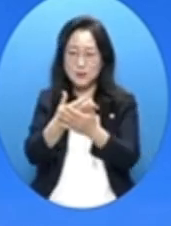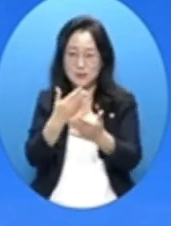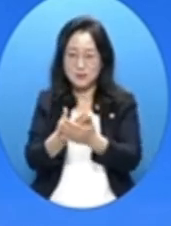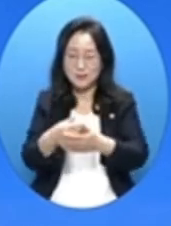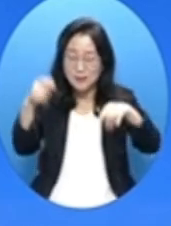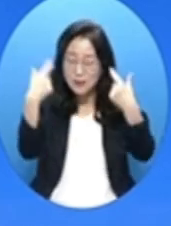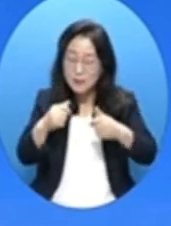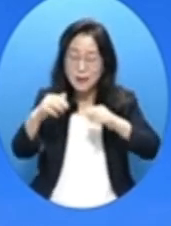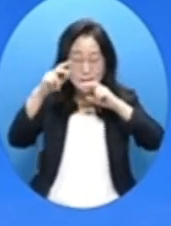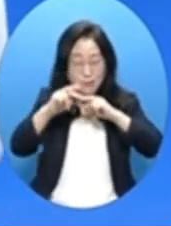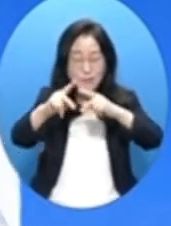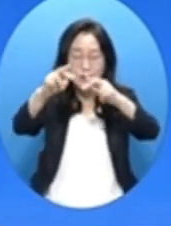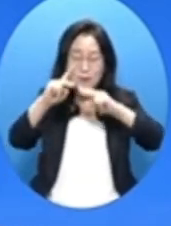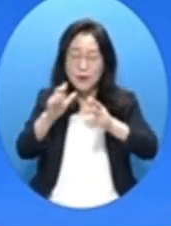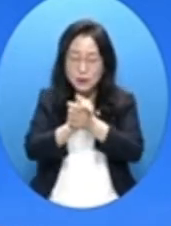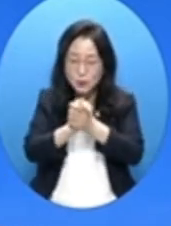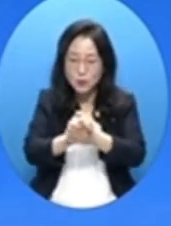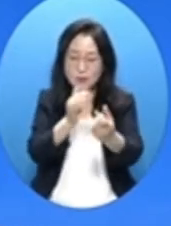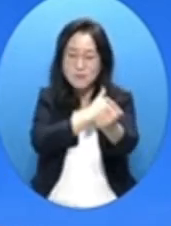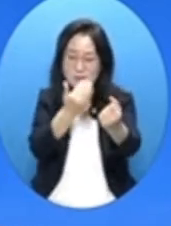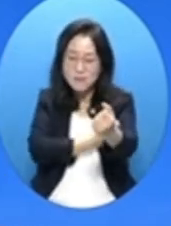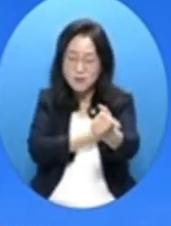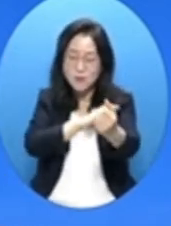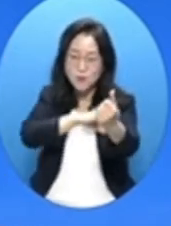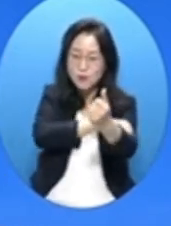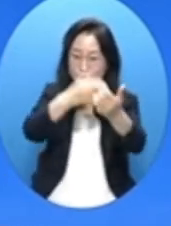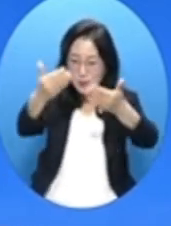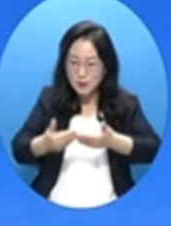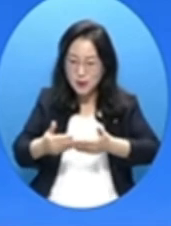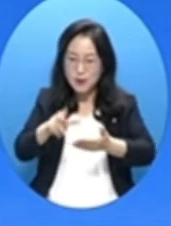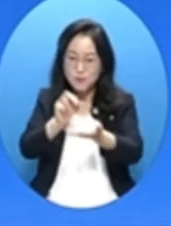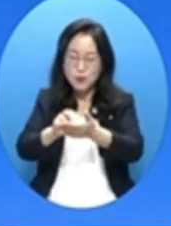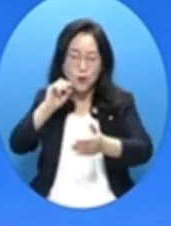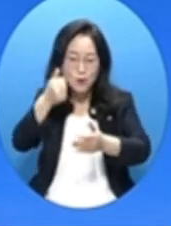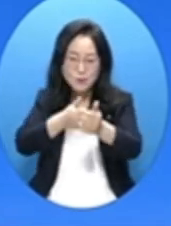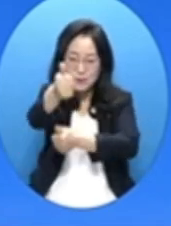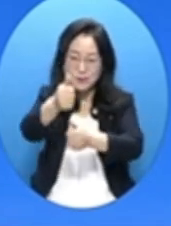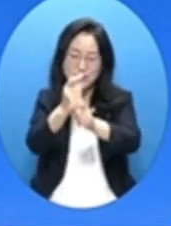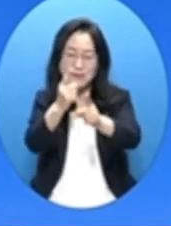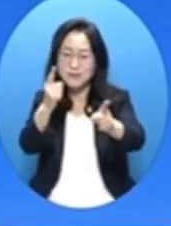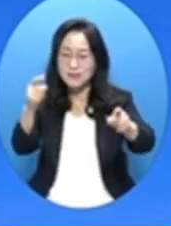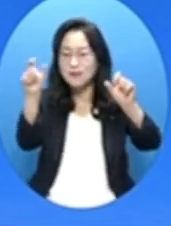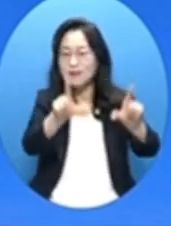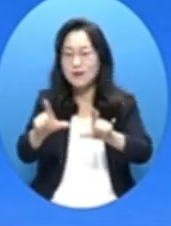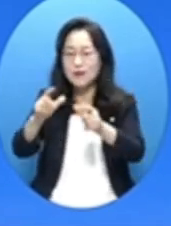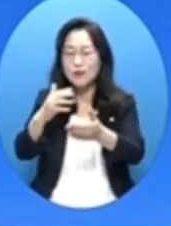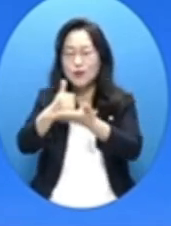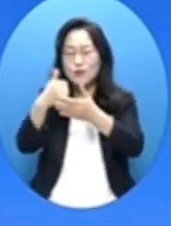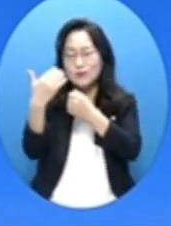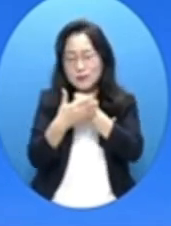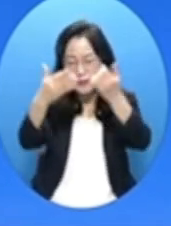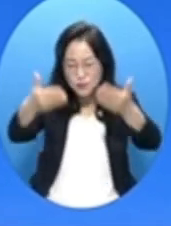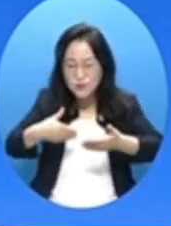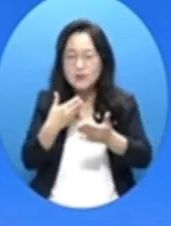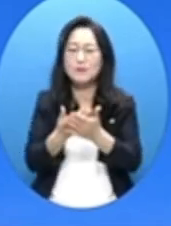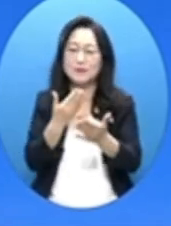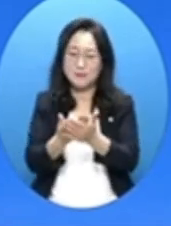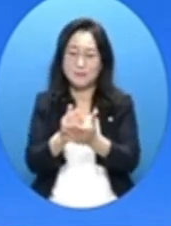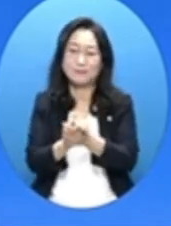날마다 방언으로 기도하며 능력받고 권능받아서 모든 문제 어려움을 이기고 승리하는 삶을 살 수 있도록 주님 은혜 내려